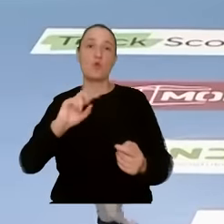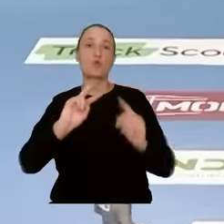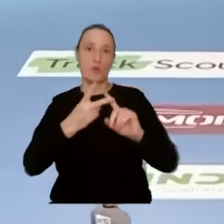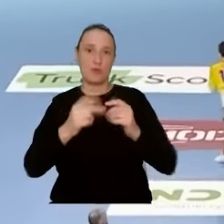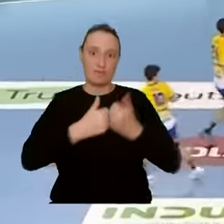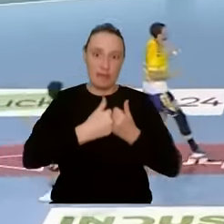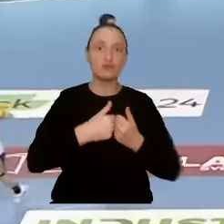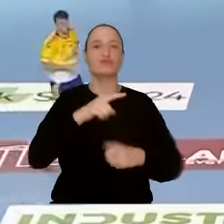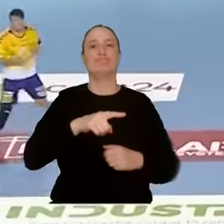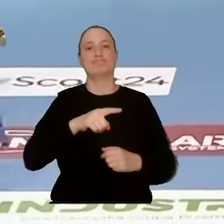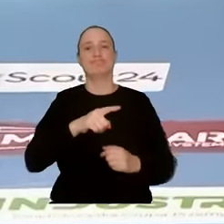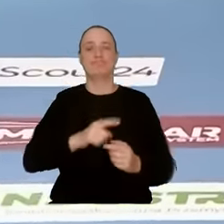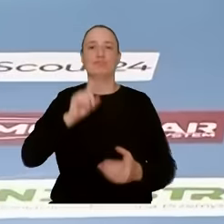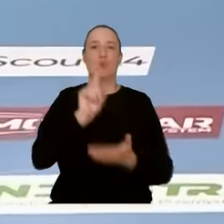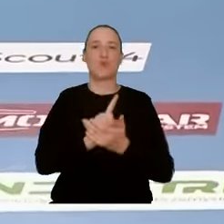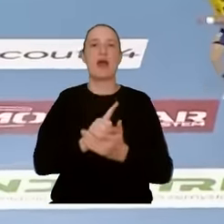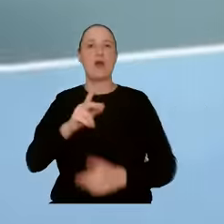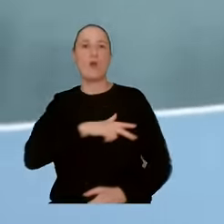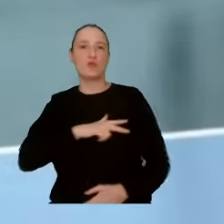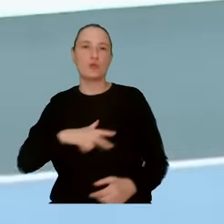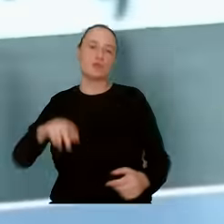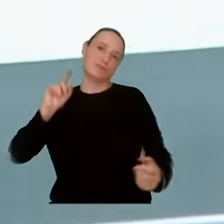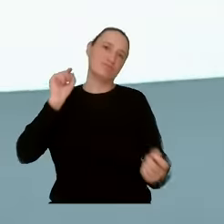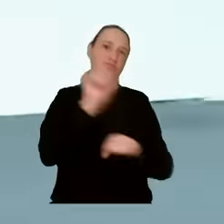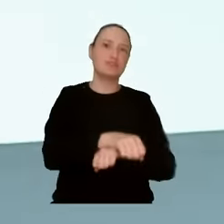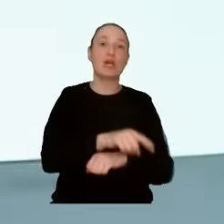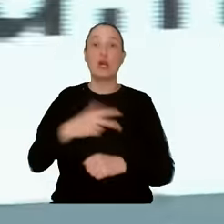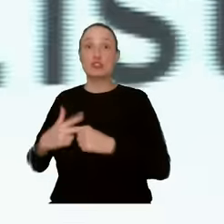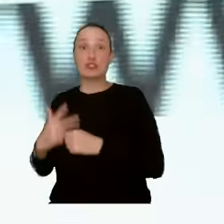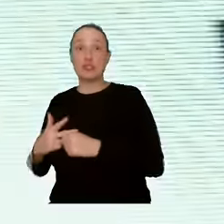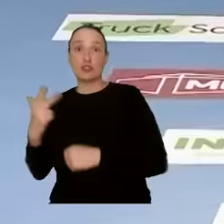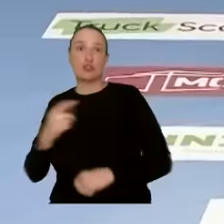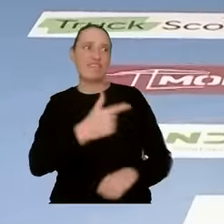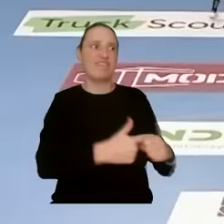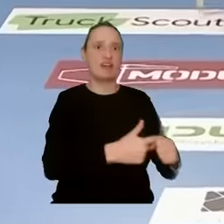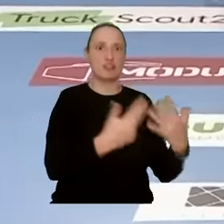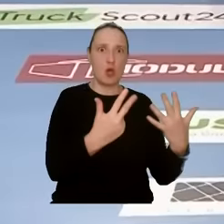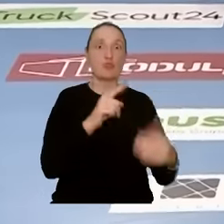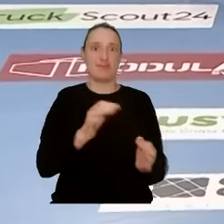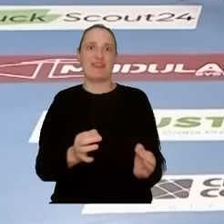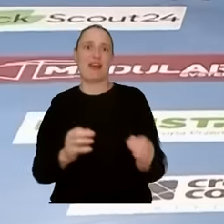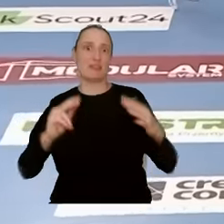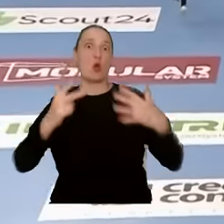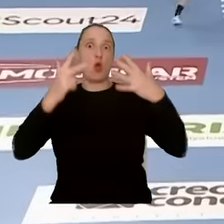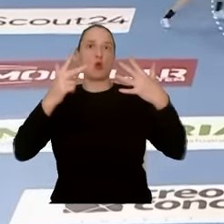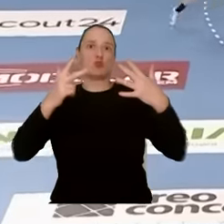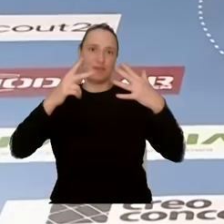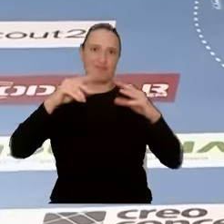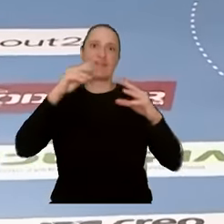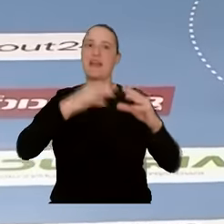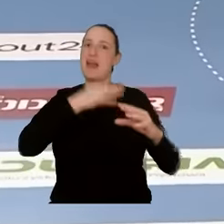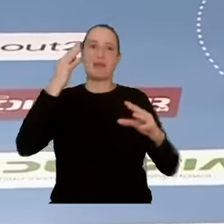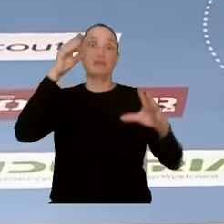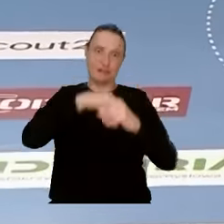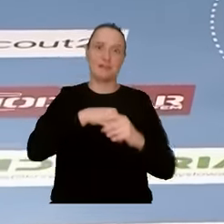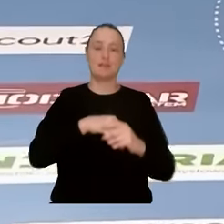postawili kropkę nad i. Pokonali duńskie GOG 33-28 i wskoczyli do najlepszej ósemki rozgrywek. W walce o Final Four nie będzie